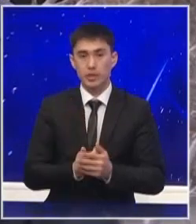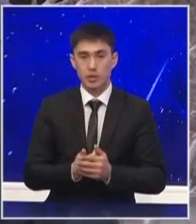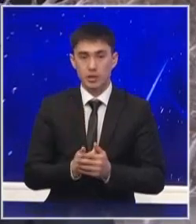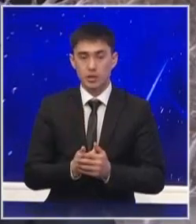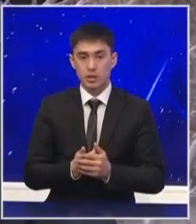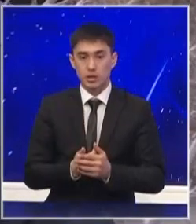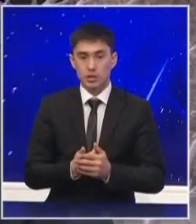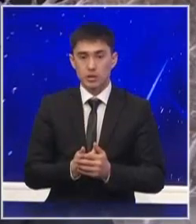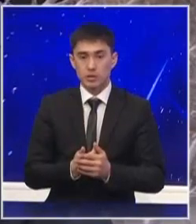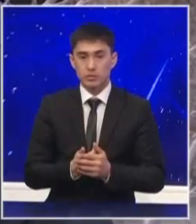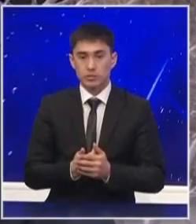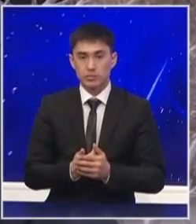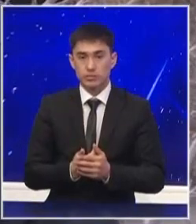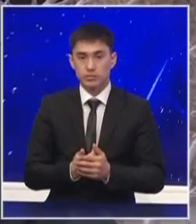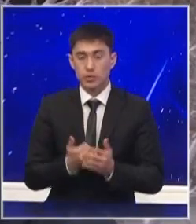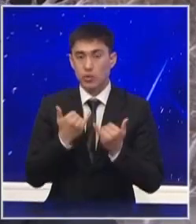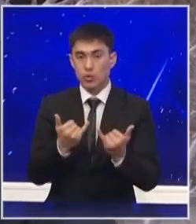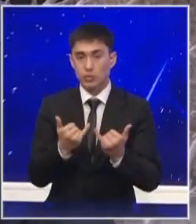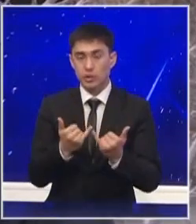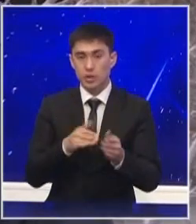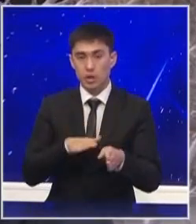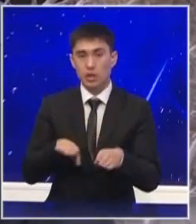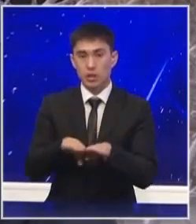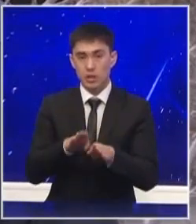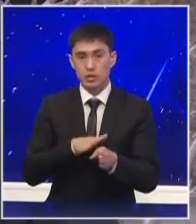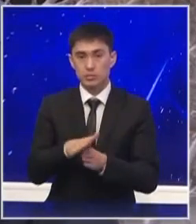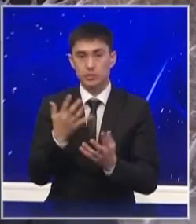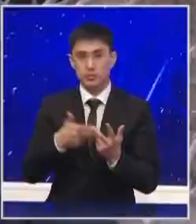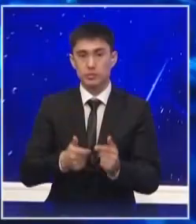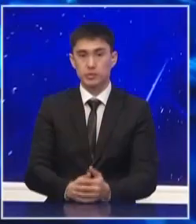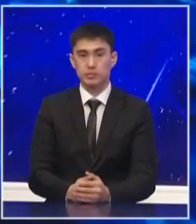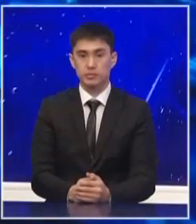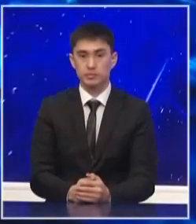қандай да болса жаңағы құрметке лайық деп есептеймін.